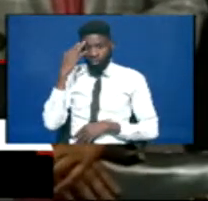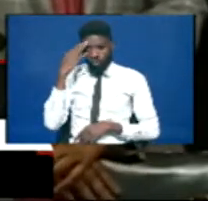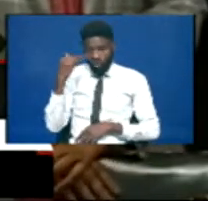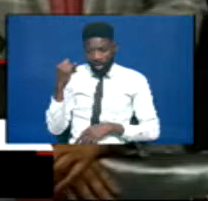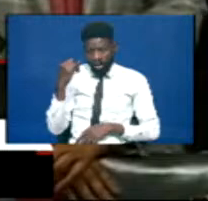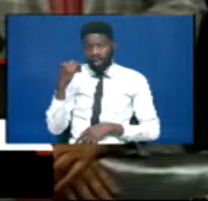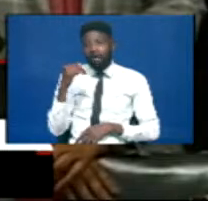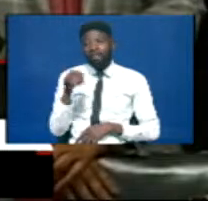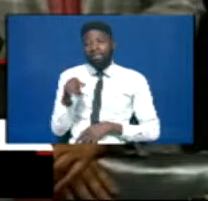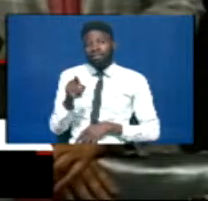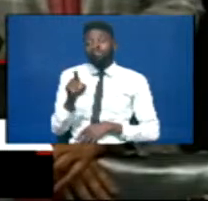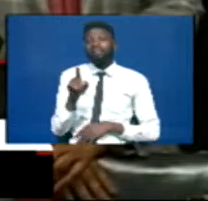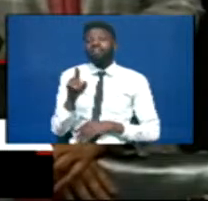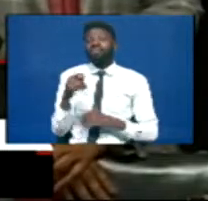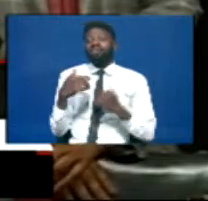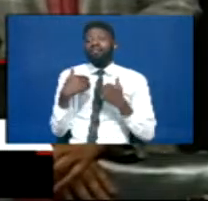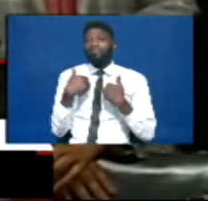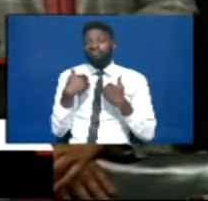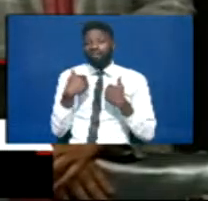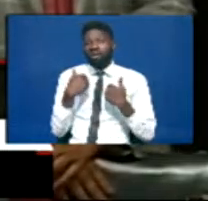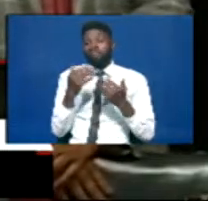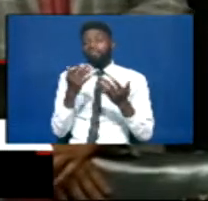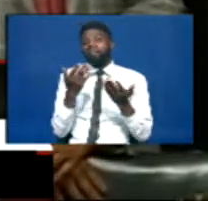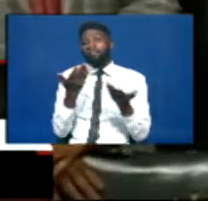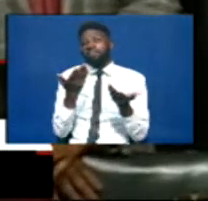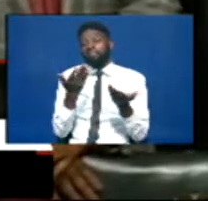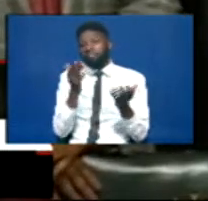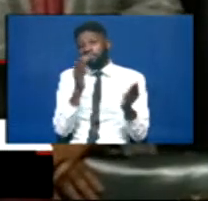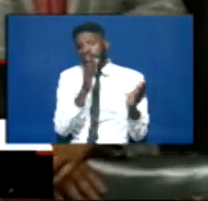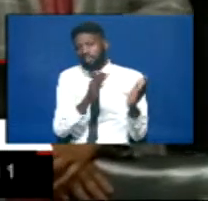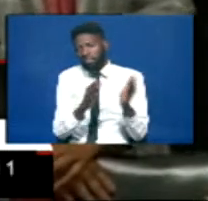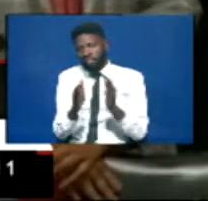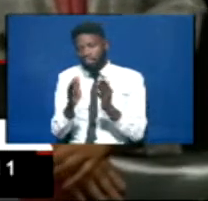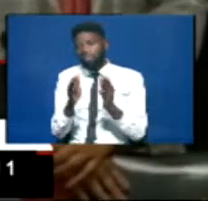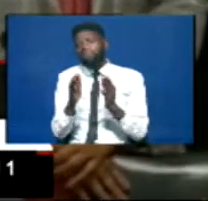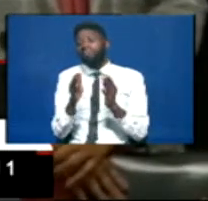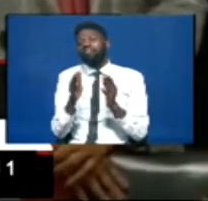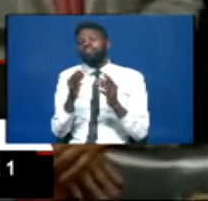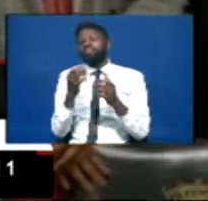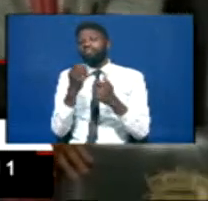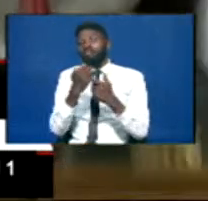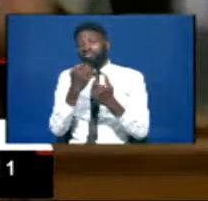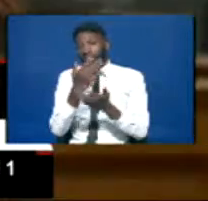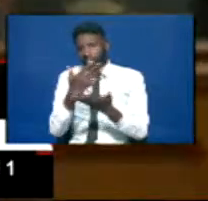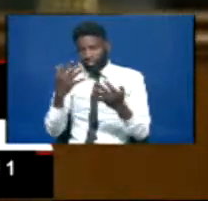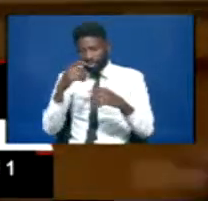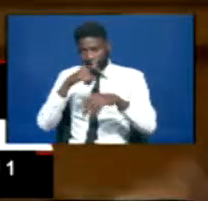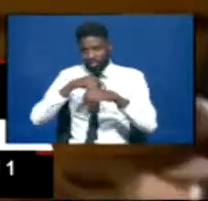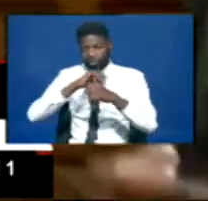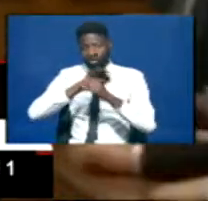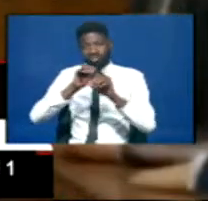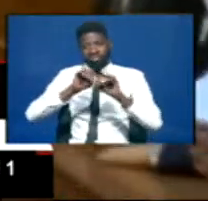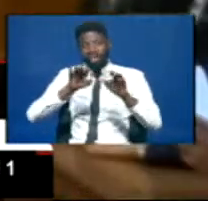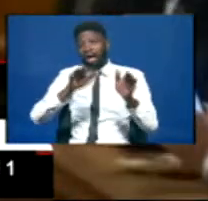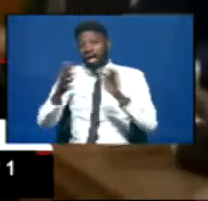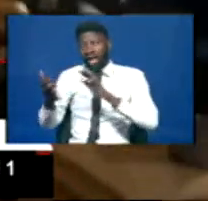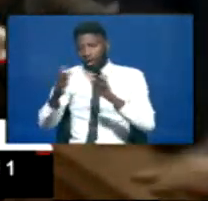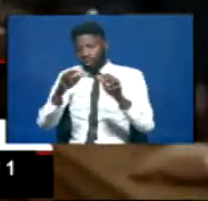kuandaa dhifa wakati wa vikwazo vya kudhibiti msambao wa COVID-19 na mwaka wa